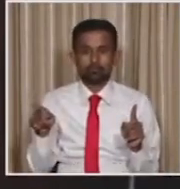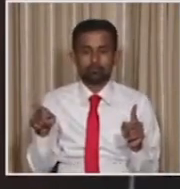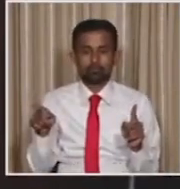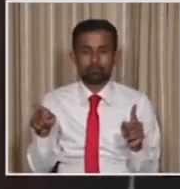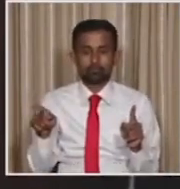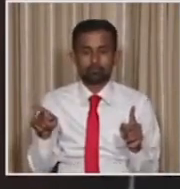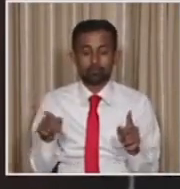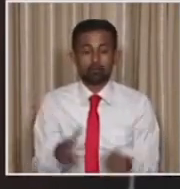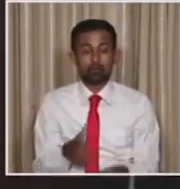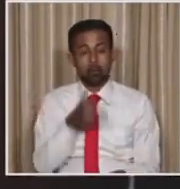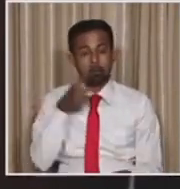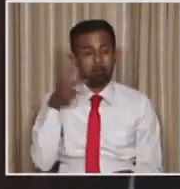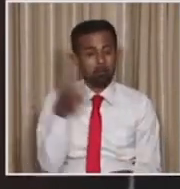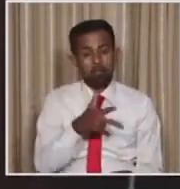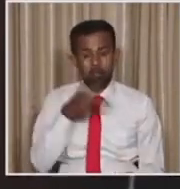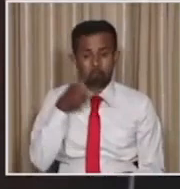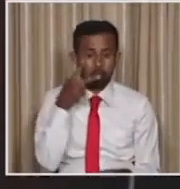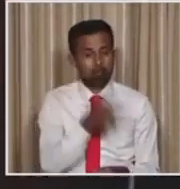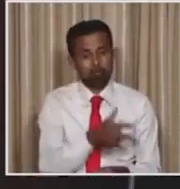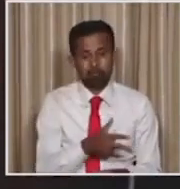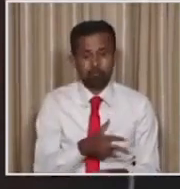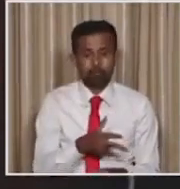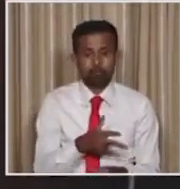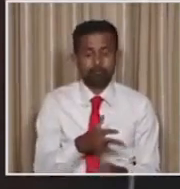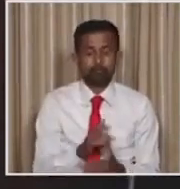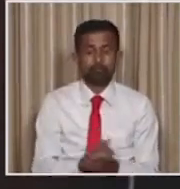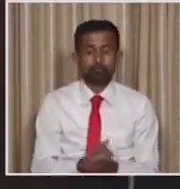දෙස් දෙවොල් දෙන හතර වාරේ